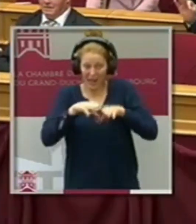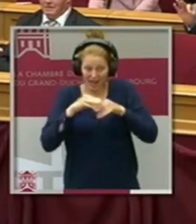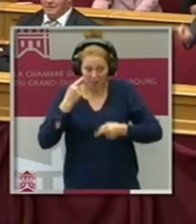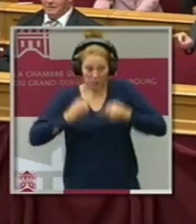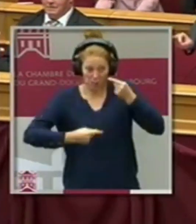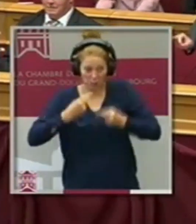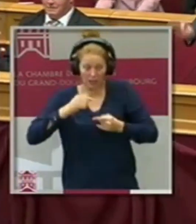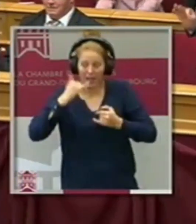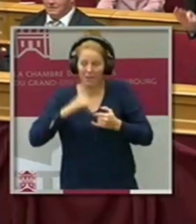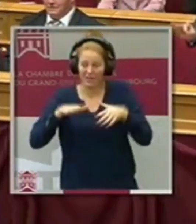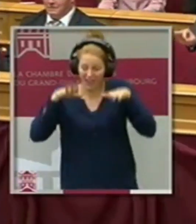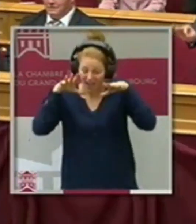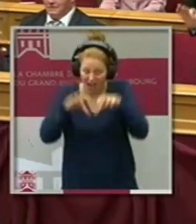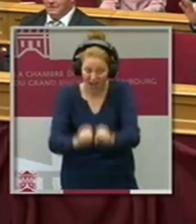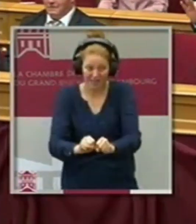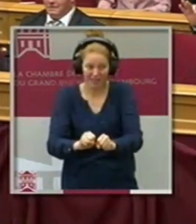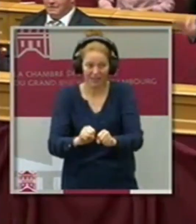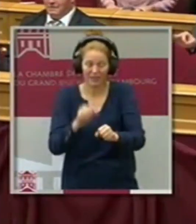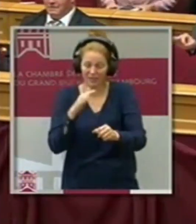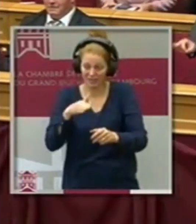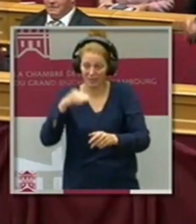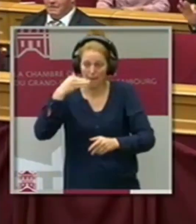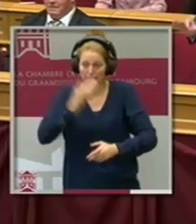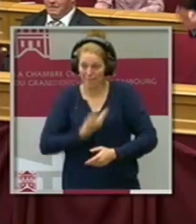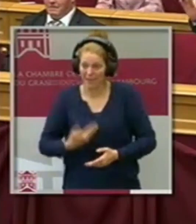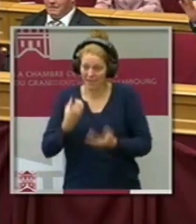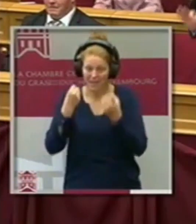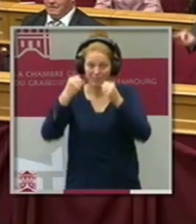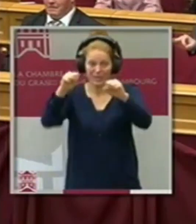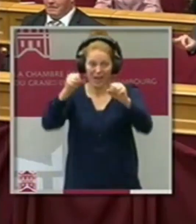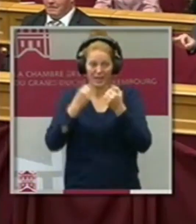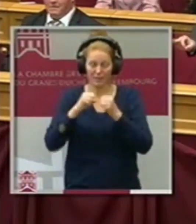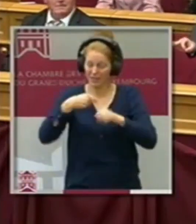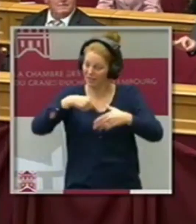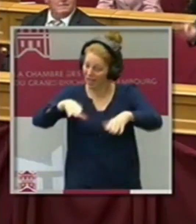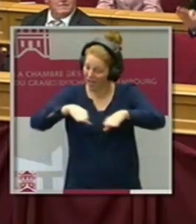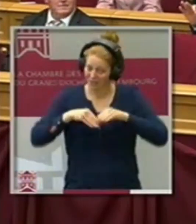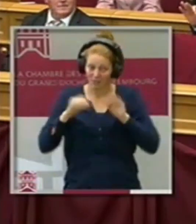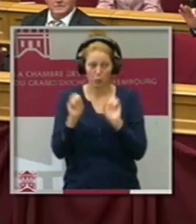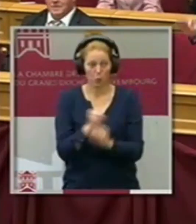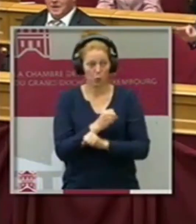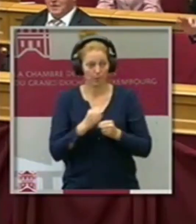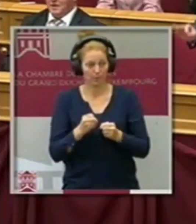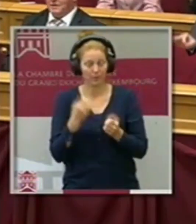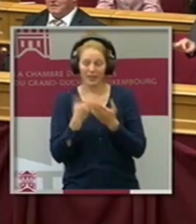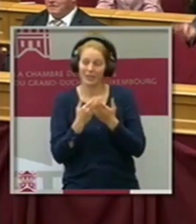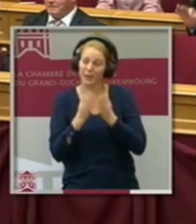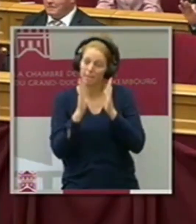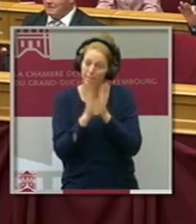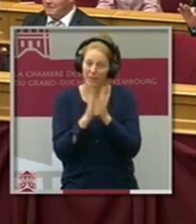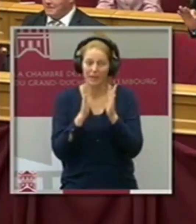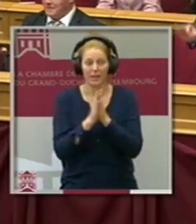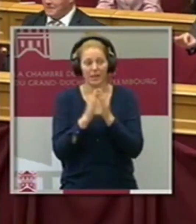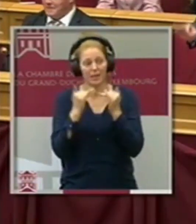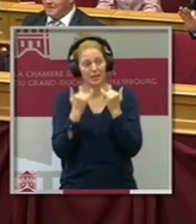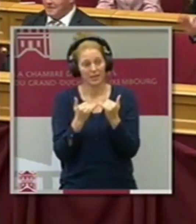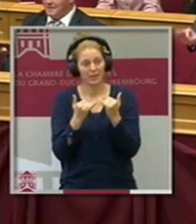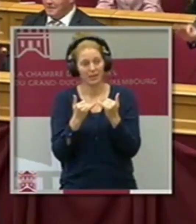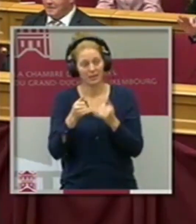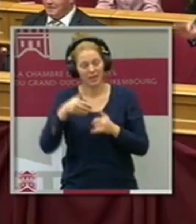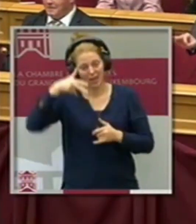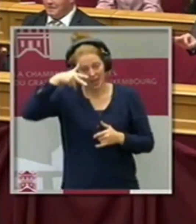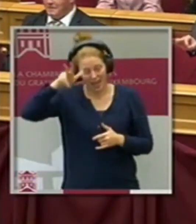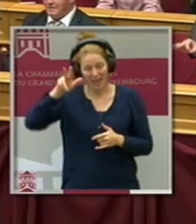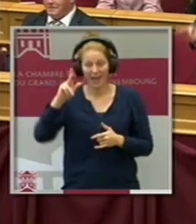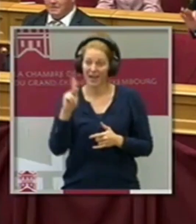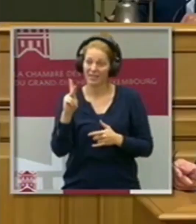Wir haben Attacken über den Engagement von einem Minister. Das ist nicht akzeptabel, Herr Präsident. Und ich gebe es wirklich bitten, den honorablen